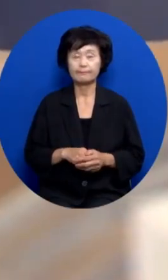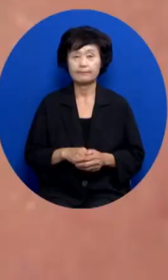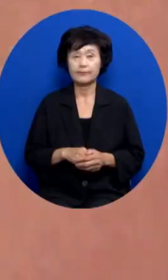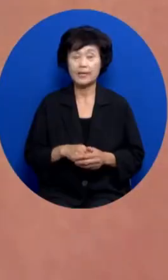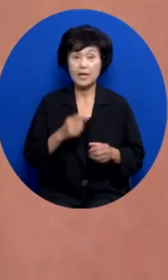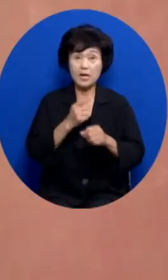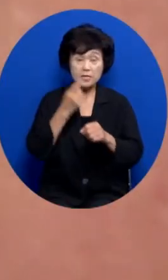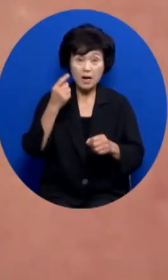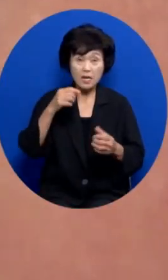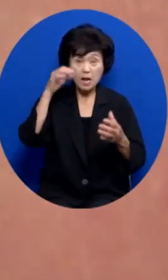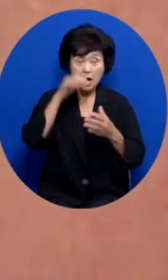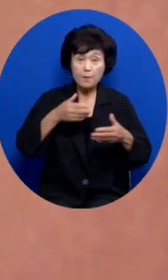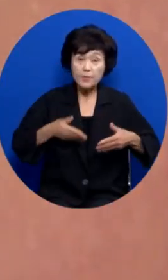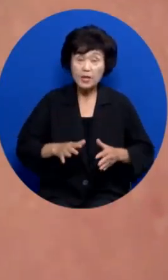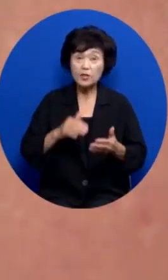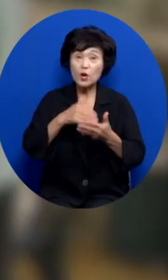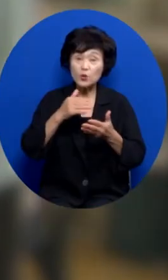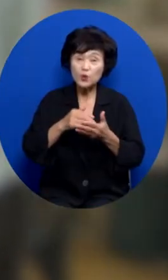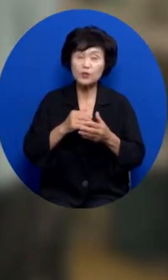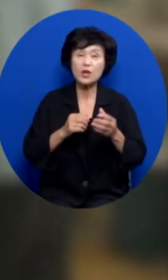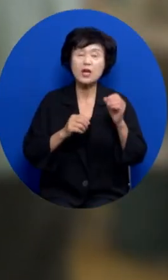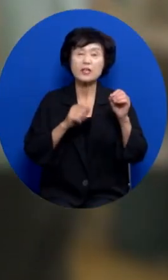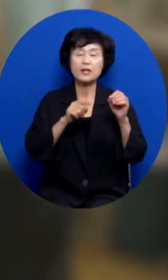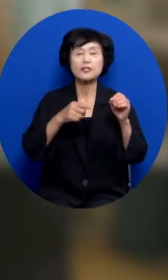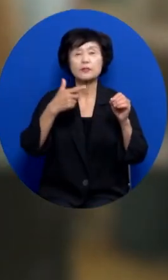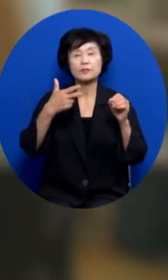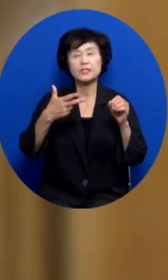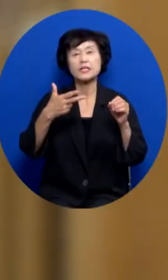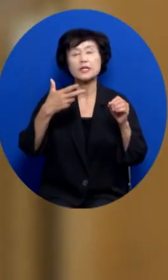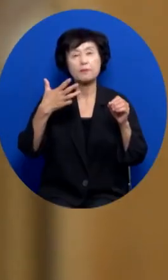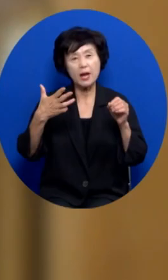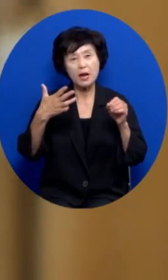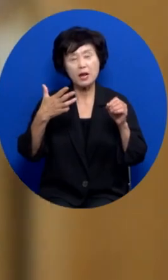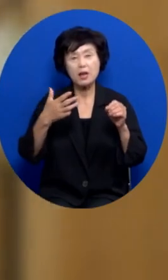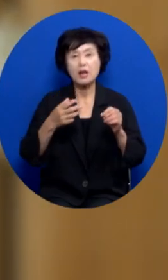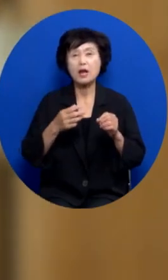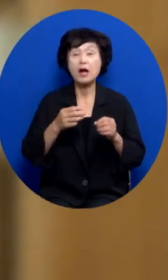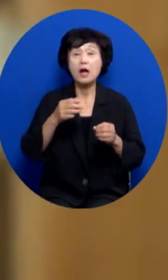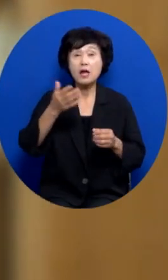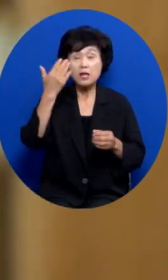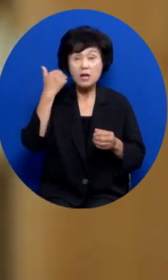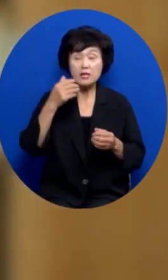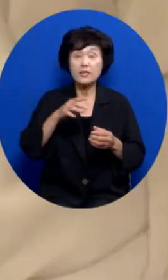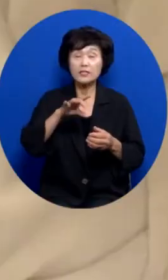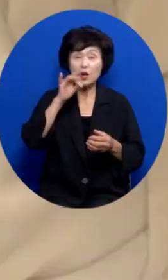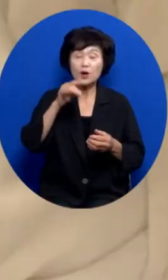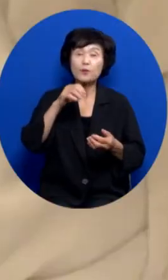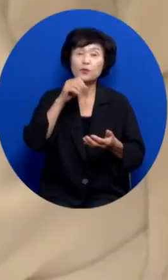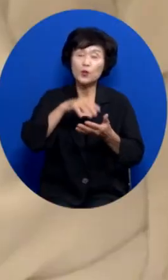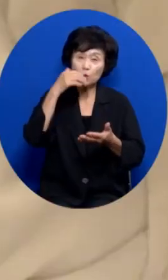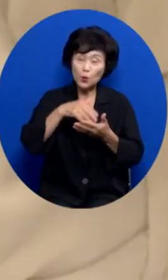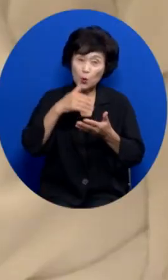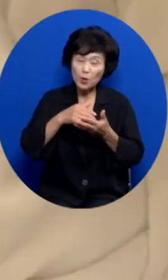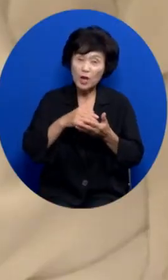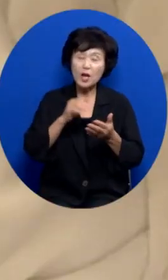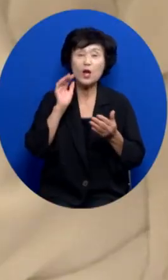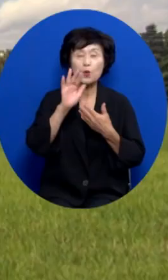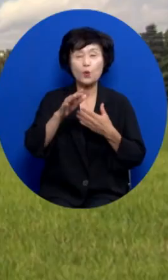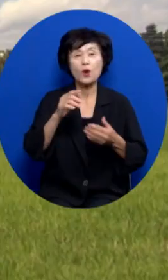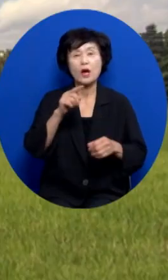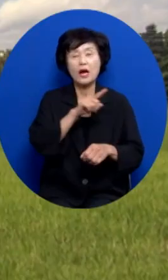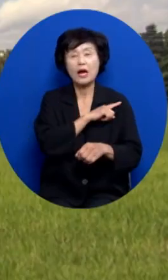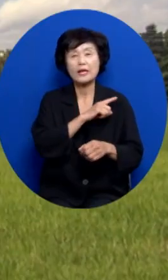지난해 합계 출산율은 0.78명으로 지난 1970년 통계 작성 이래 가장 낮은 수치를